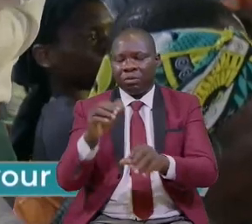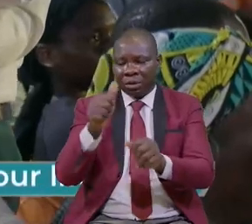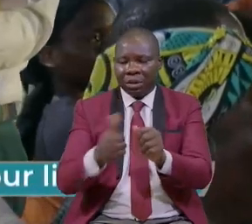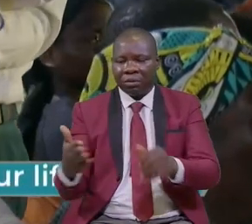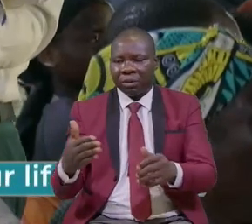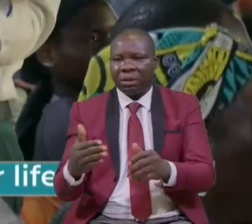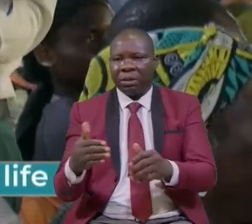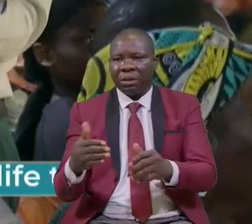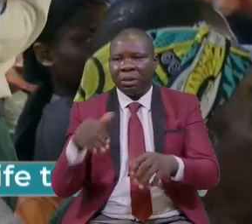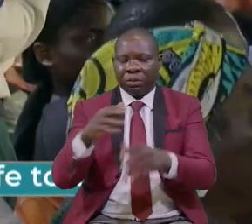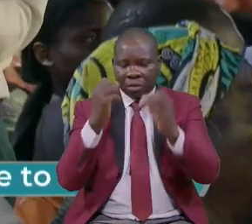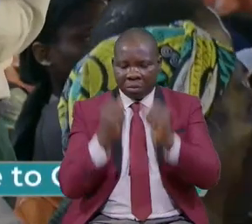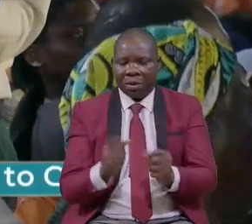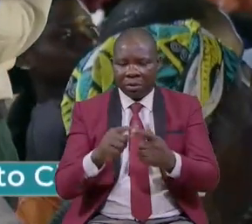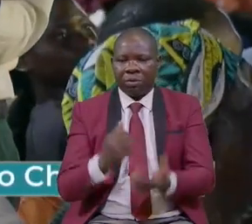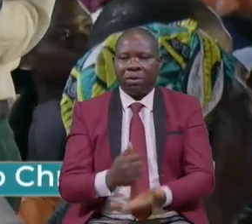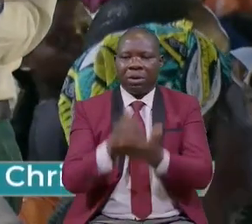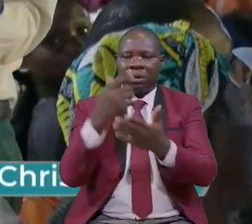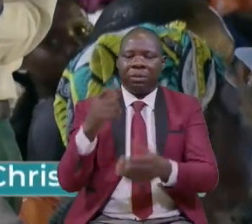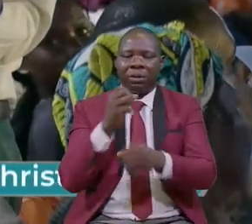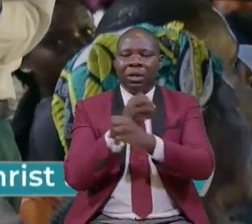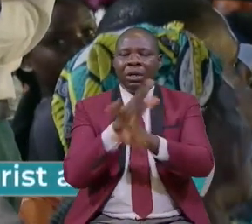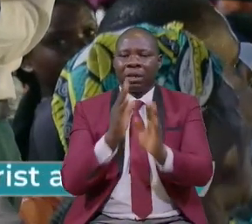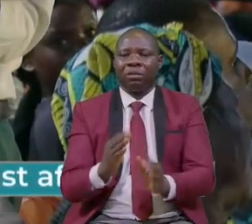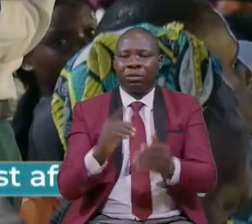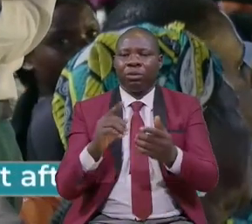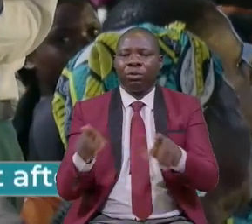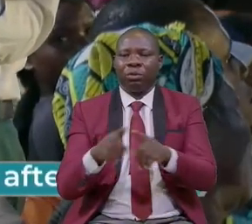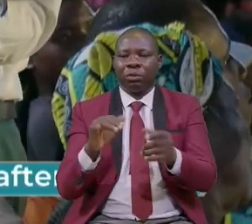pour que les conseillers puissent vous aider.